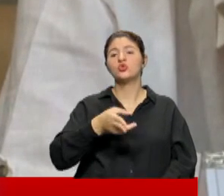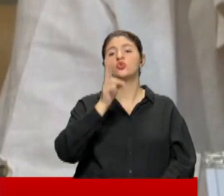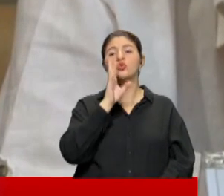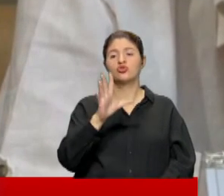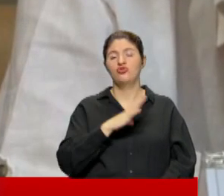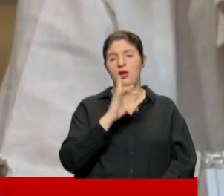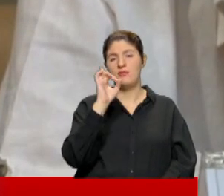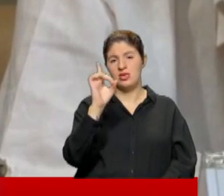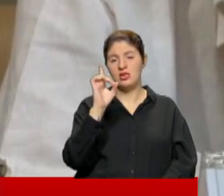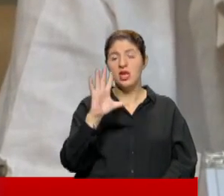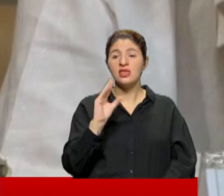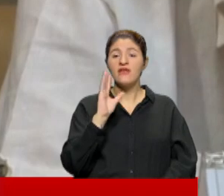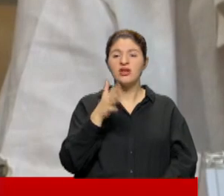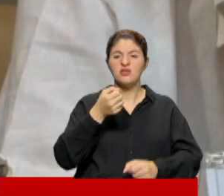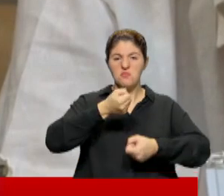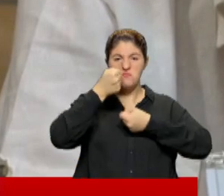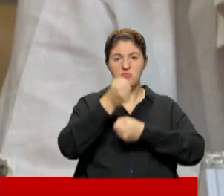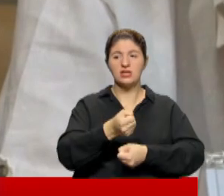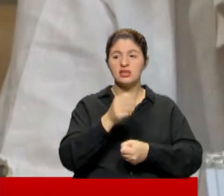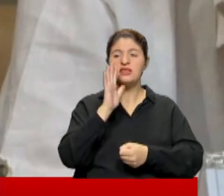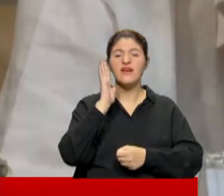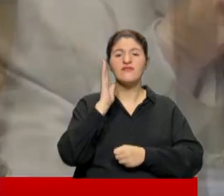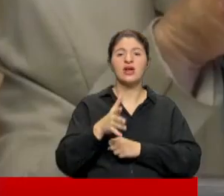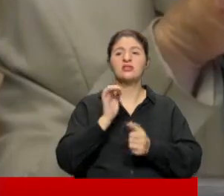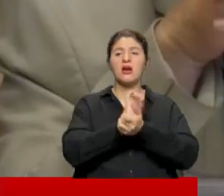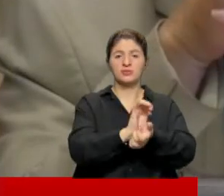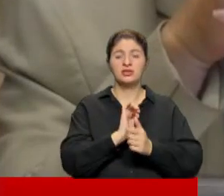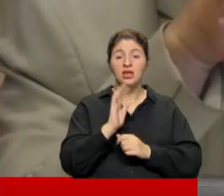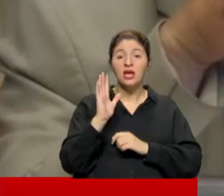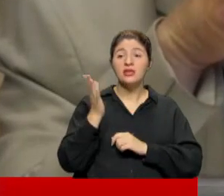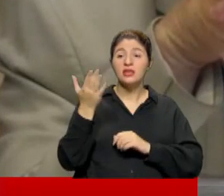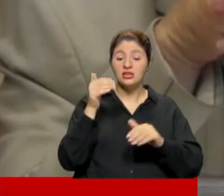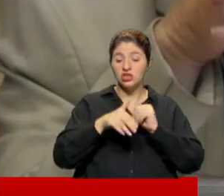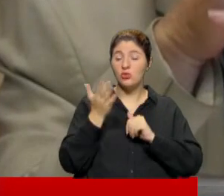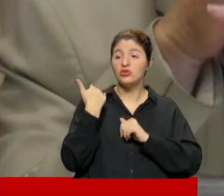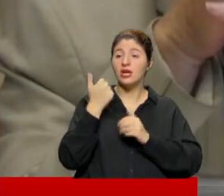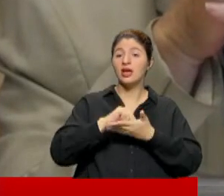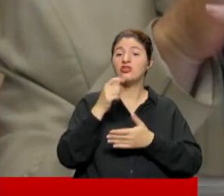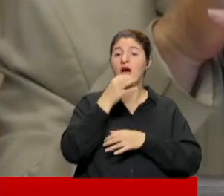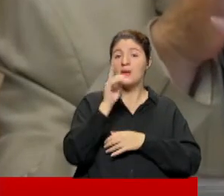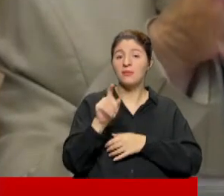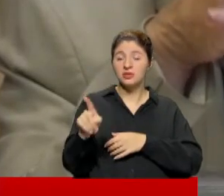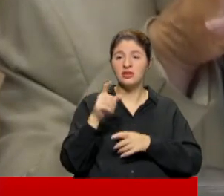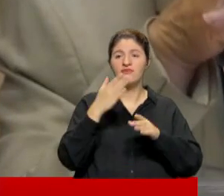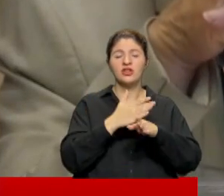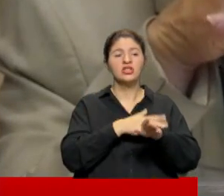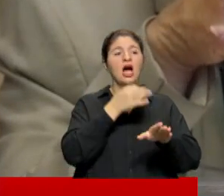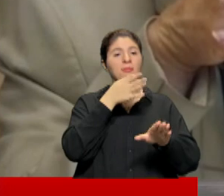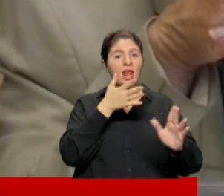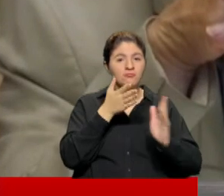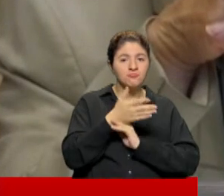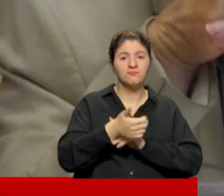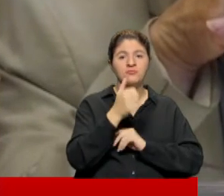var daha çok baskı daha çok hapis seçim öncesi gazetecilerin haber yapmasını yurttaşın habere